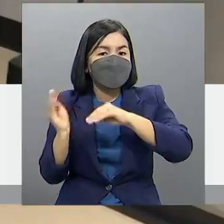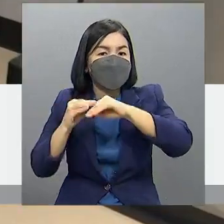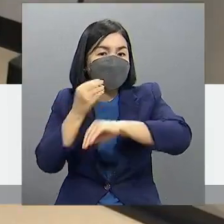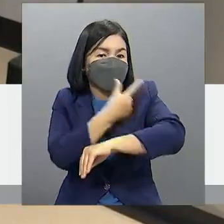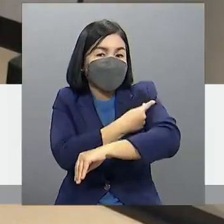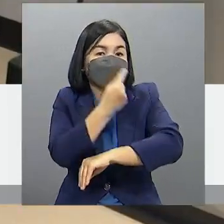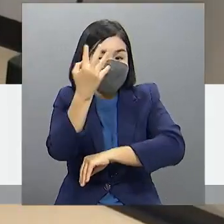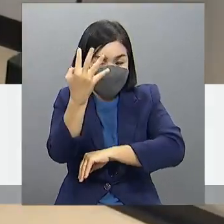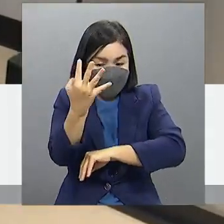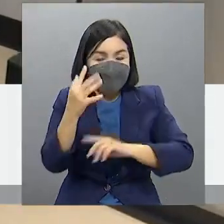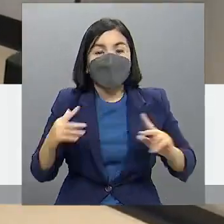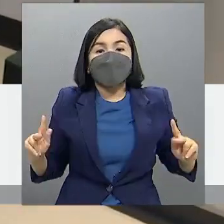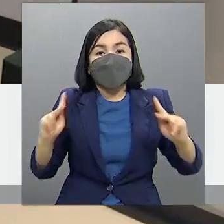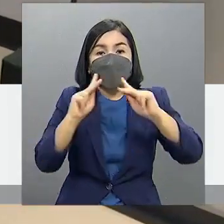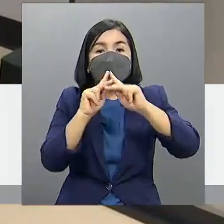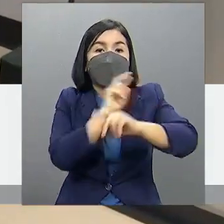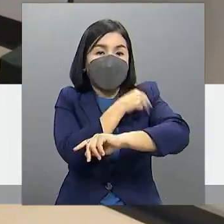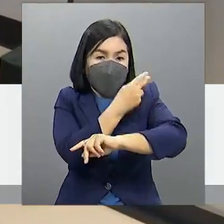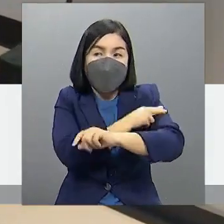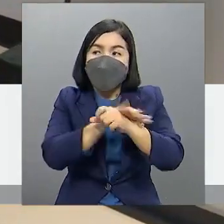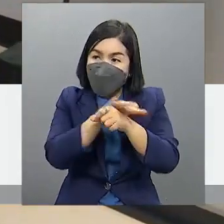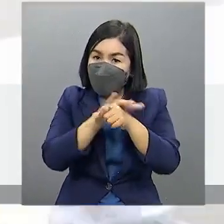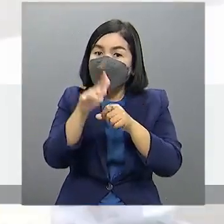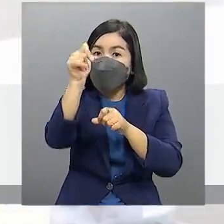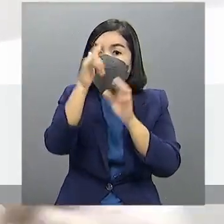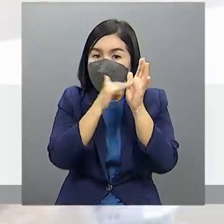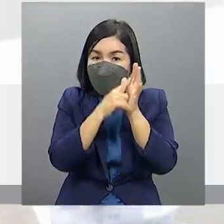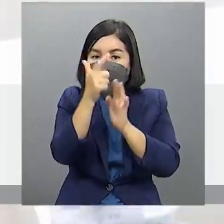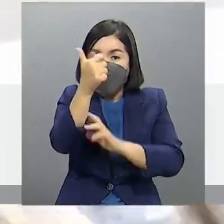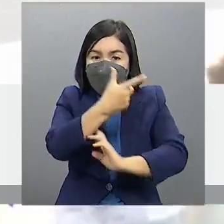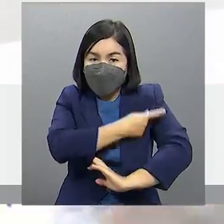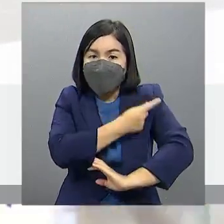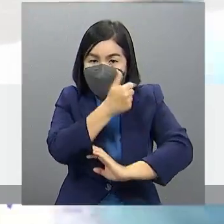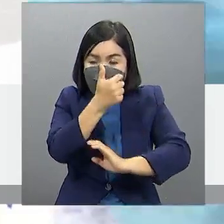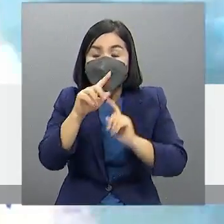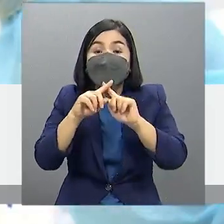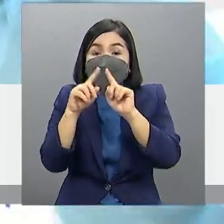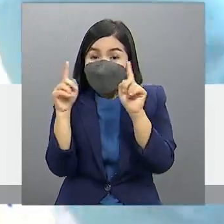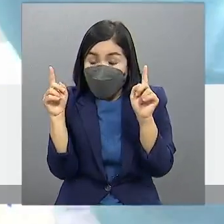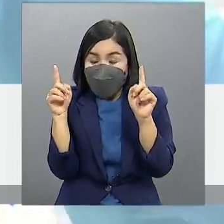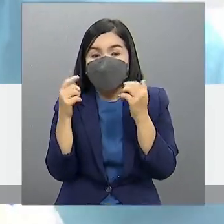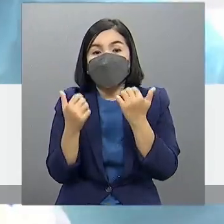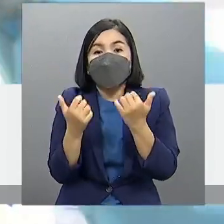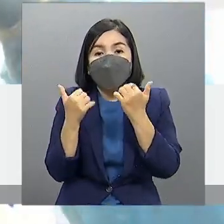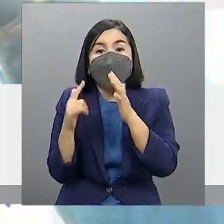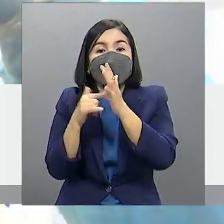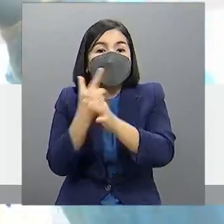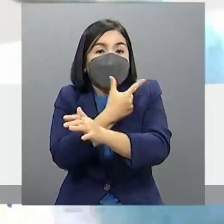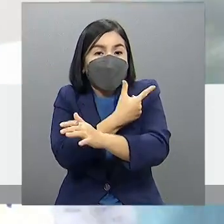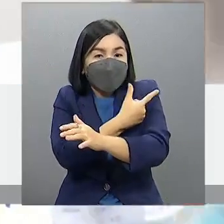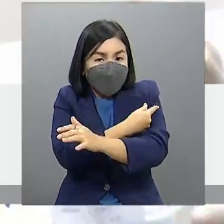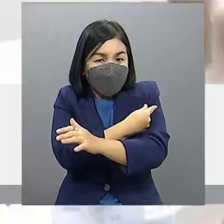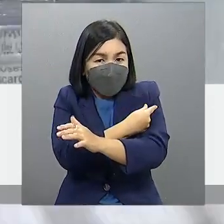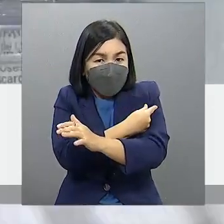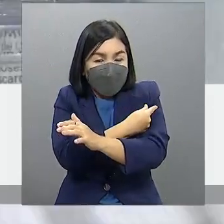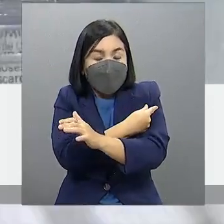ยันบอกว่าตอนนี้วัคซีนมีเพียงพอแต่ก็ได้รับรายงานมาว่าอัตราการรับวัคซีนเริ่มชะลอตัวลงค่ะเพราะ